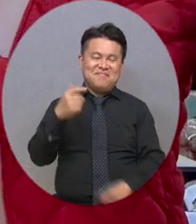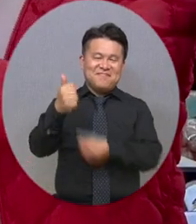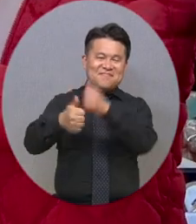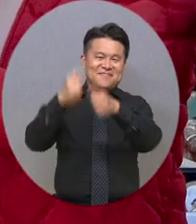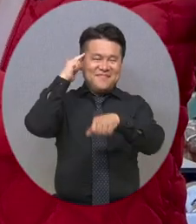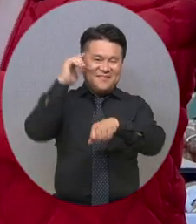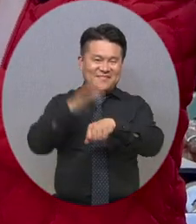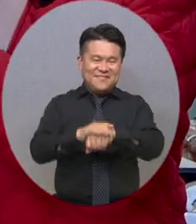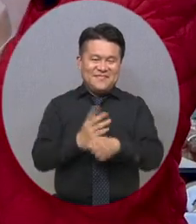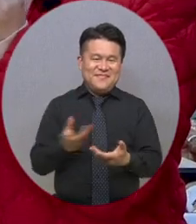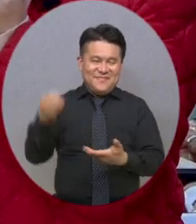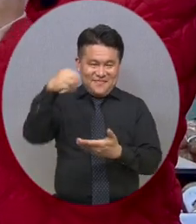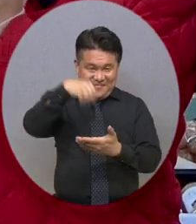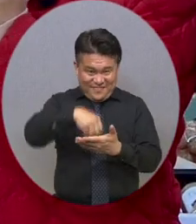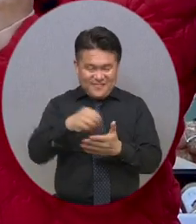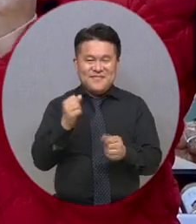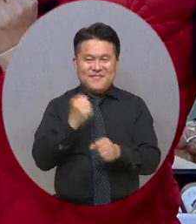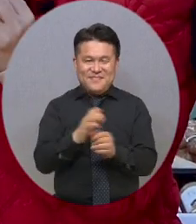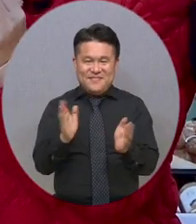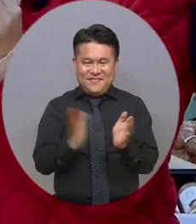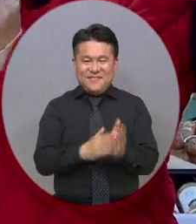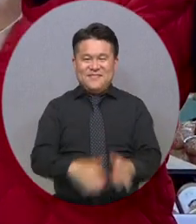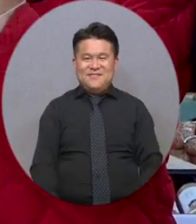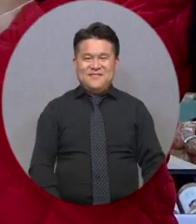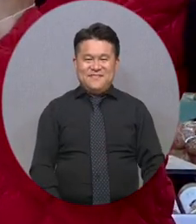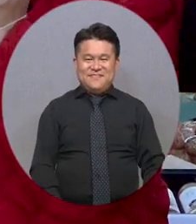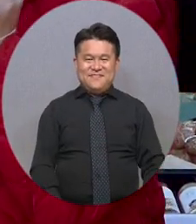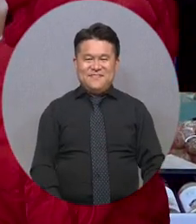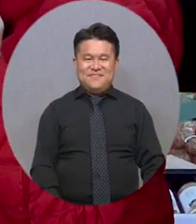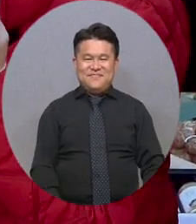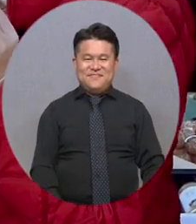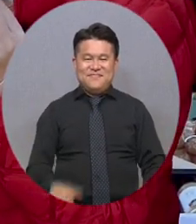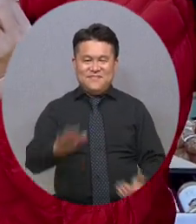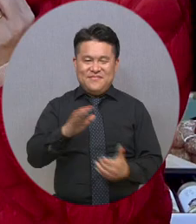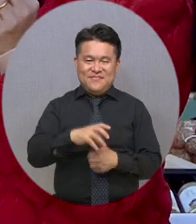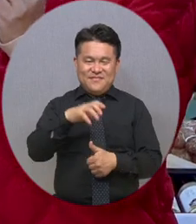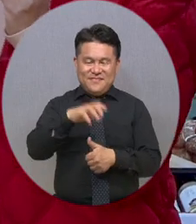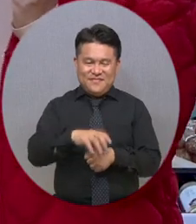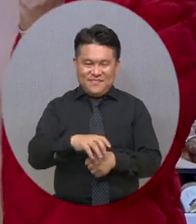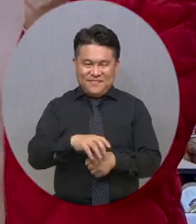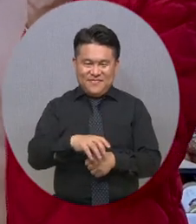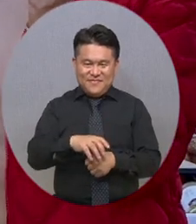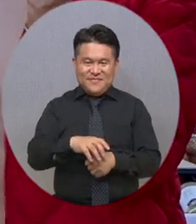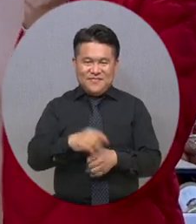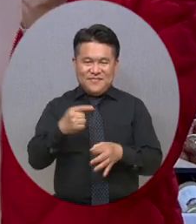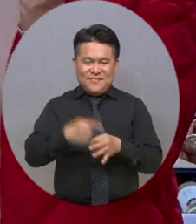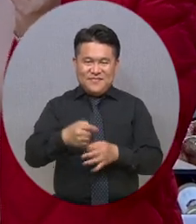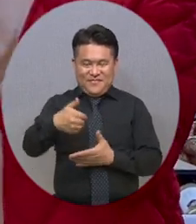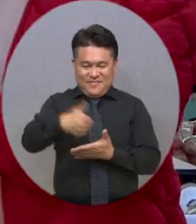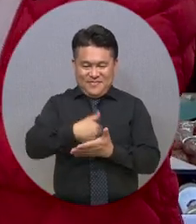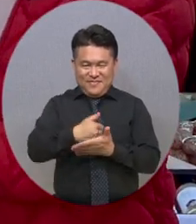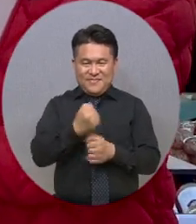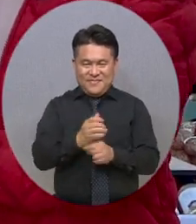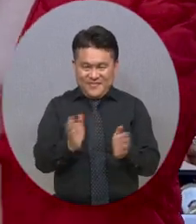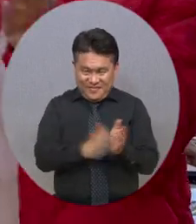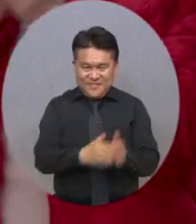조상님들의 지혜는 듬뿍 담아서 그래서 최고의 표고 버섯 버리 누룽지를